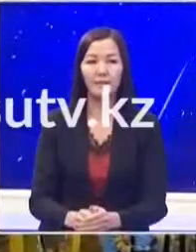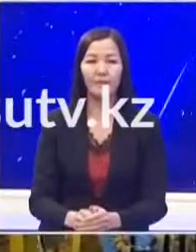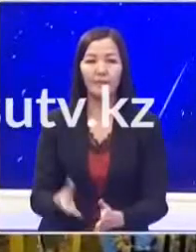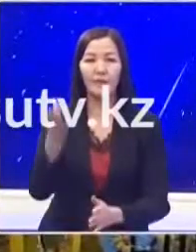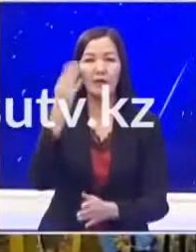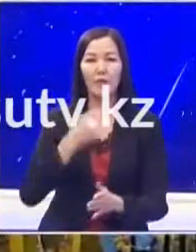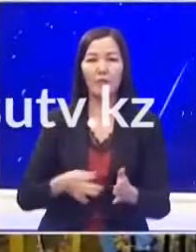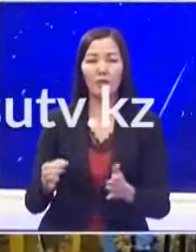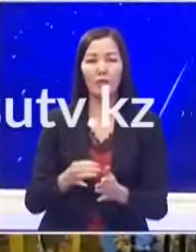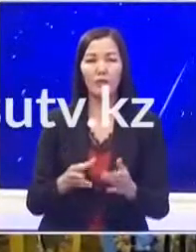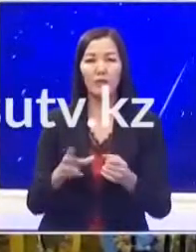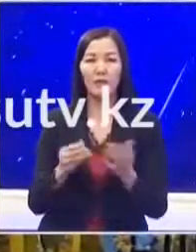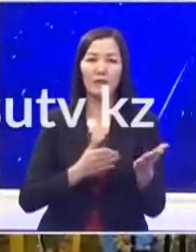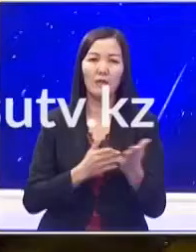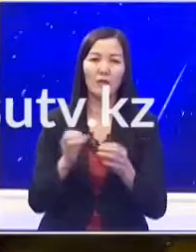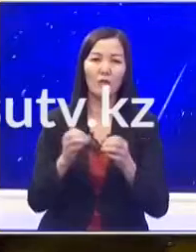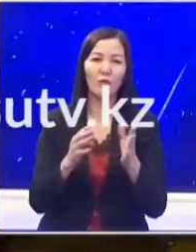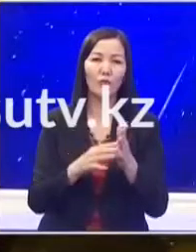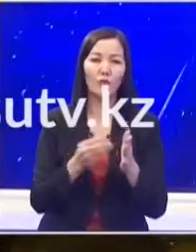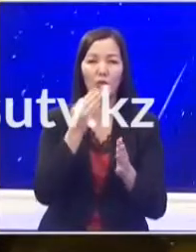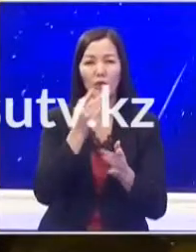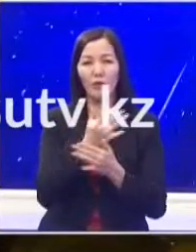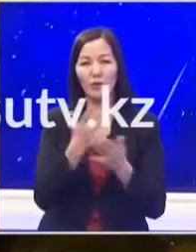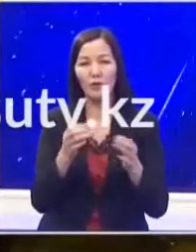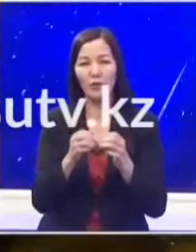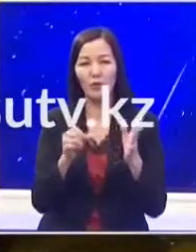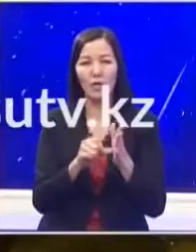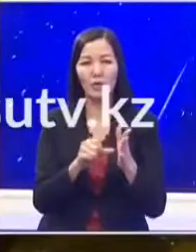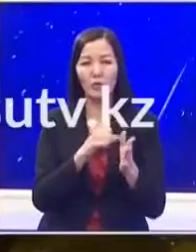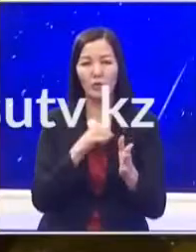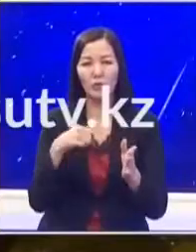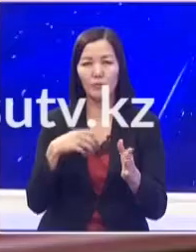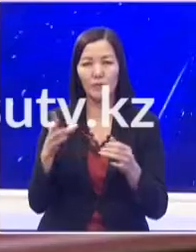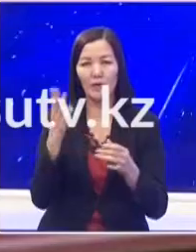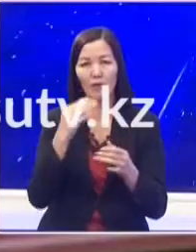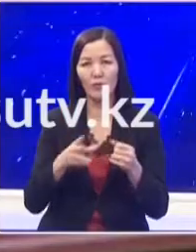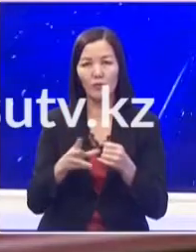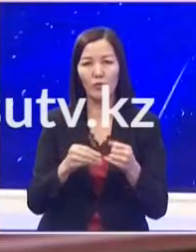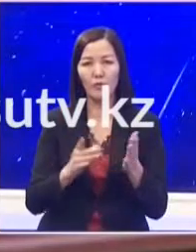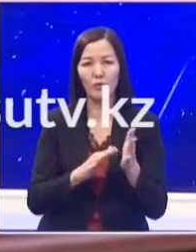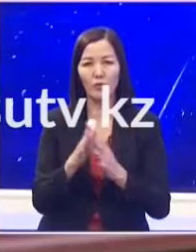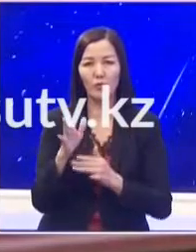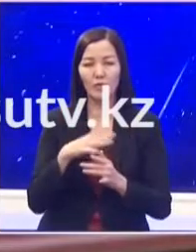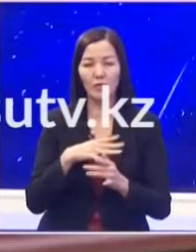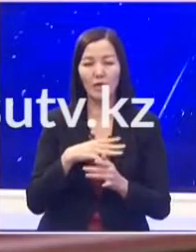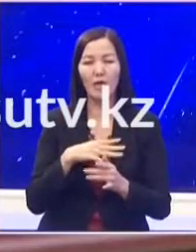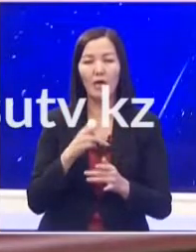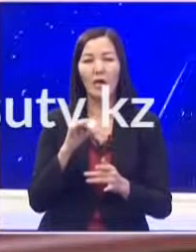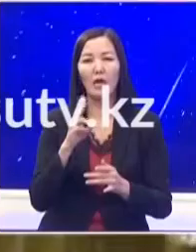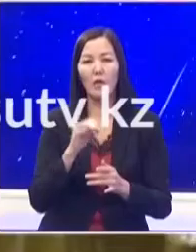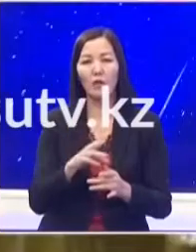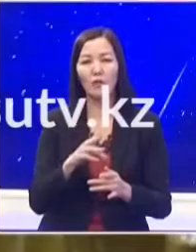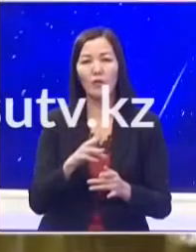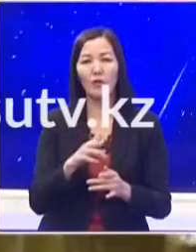Алматы облысы аграрлы аймақ, 19 түрлі әлеуметтік азық-түліктің 16-сы біздің өңірде өндіріледі. Тек қарақұмық, күнбағыс майы мен тұз